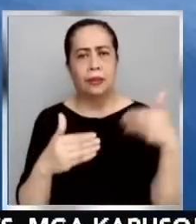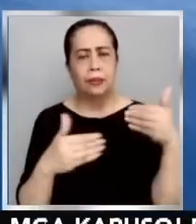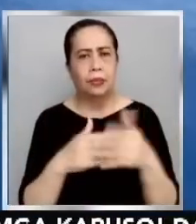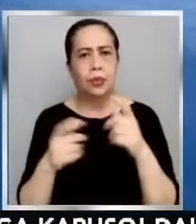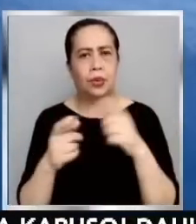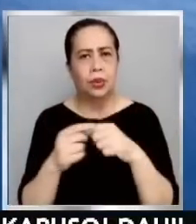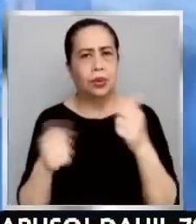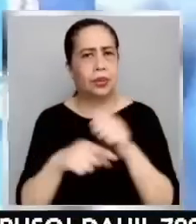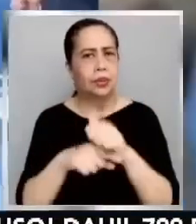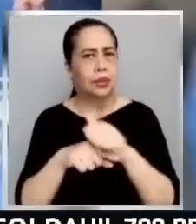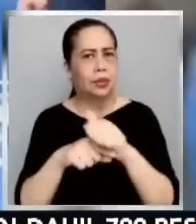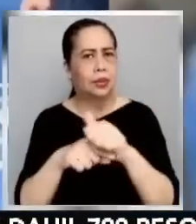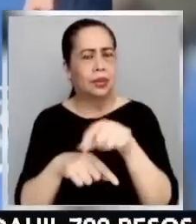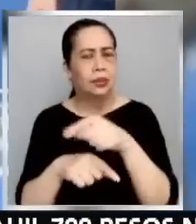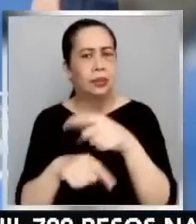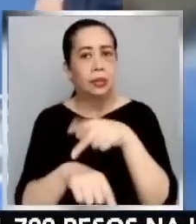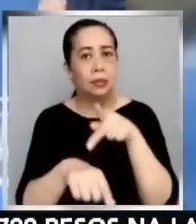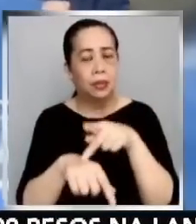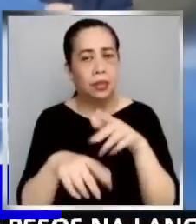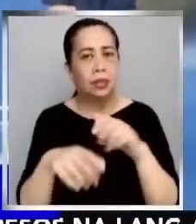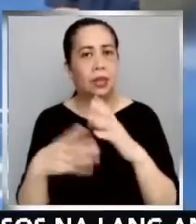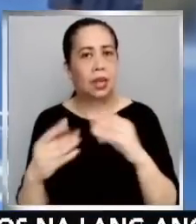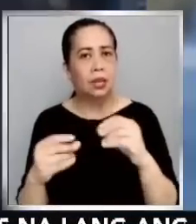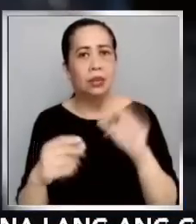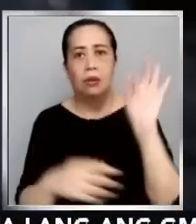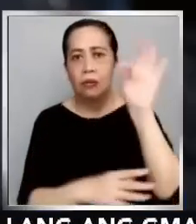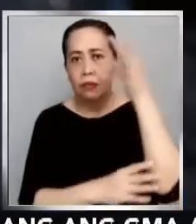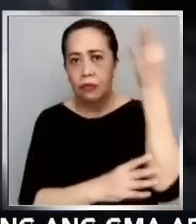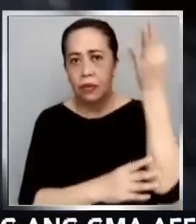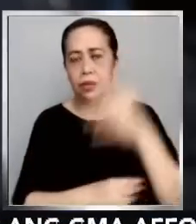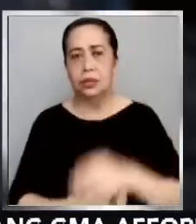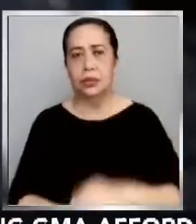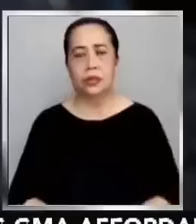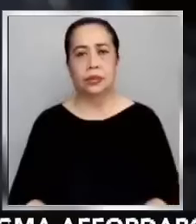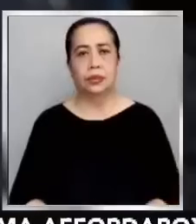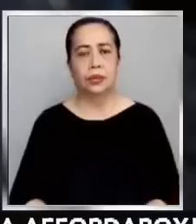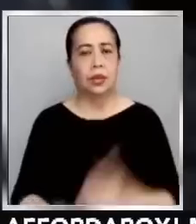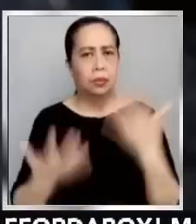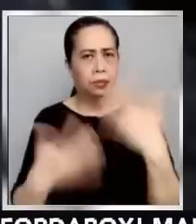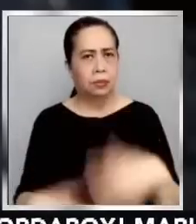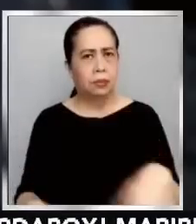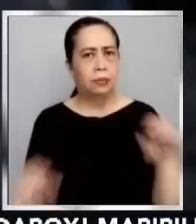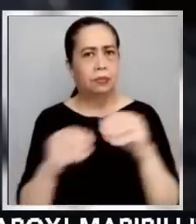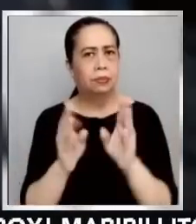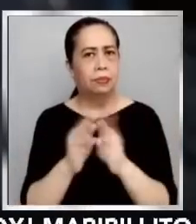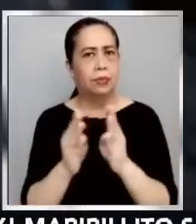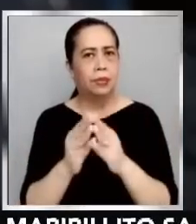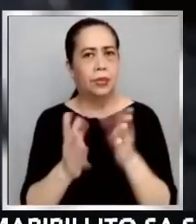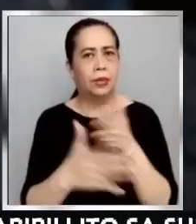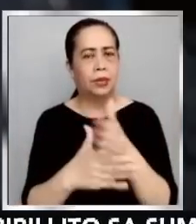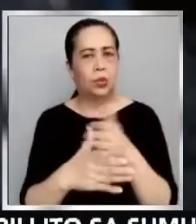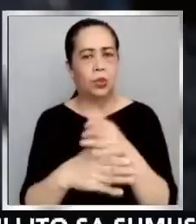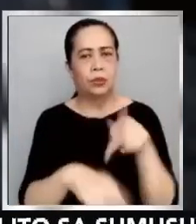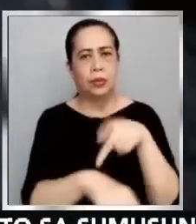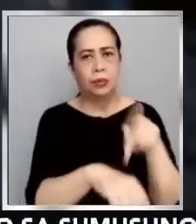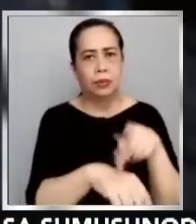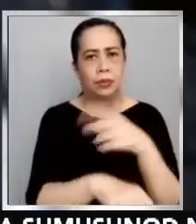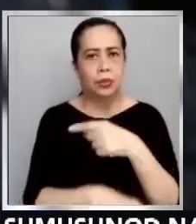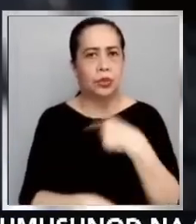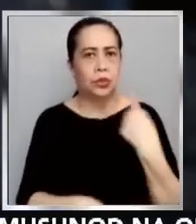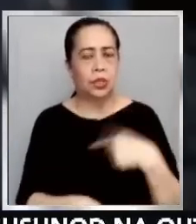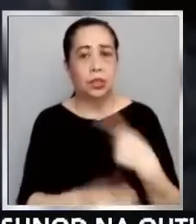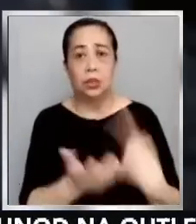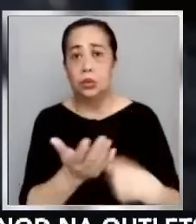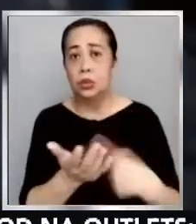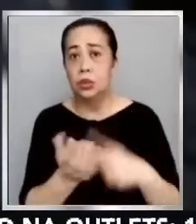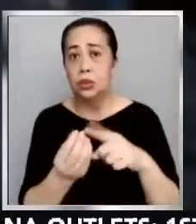exercise ang Pilipinas at France. Natapos man ang meeting na ito sa pagitan ng Pilipinas at China para pag-usapan ng mga